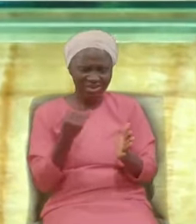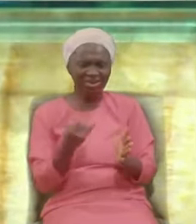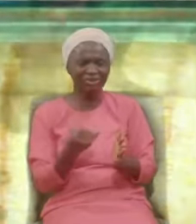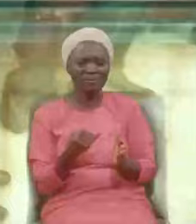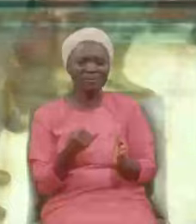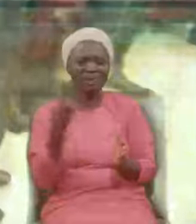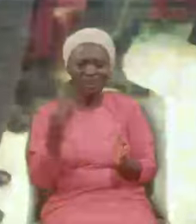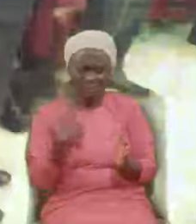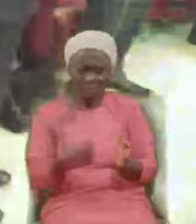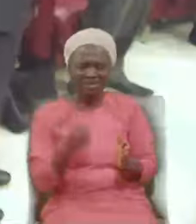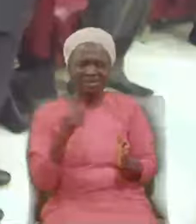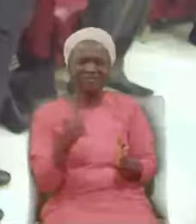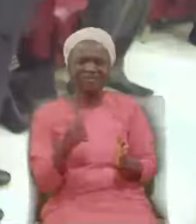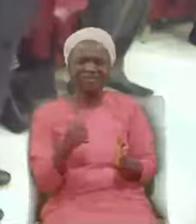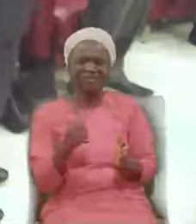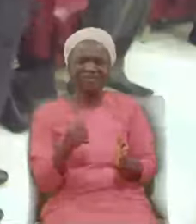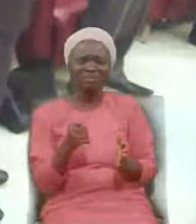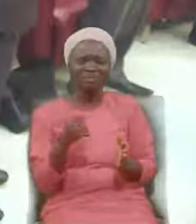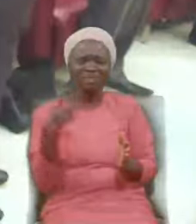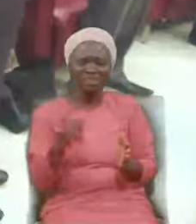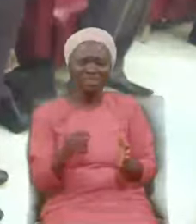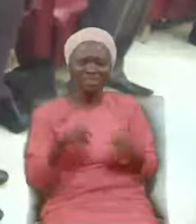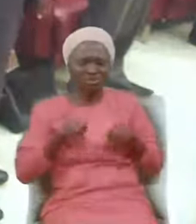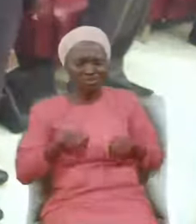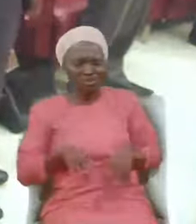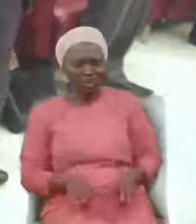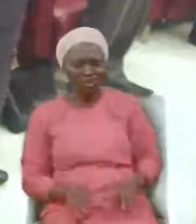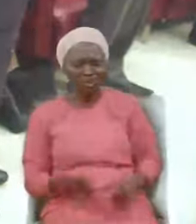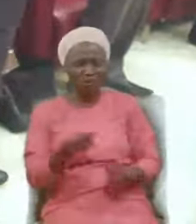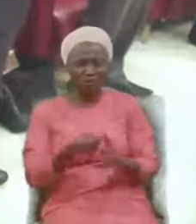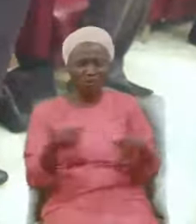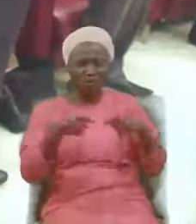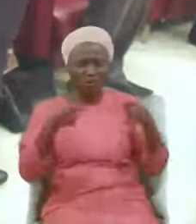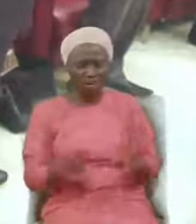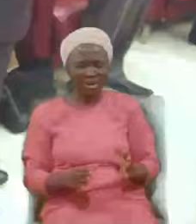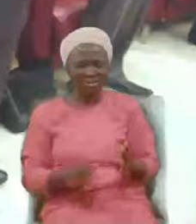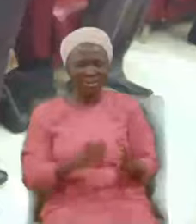La menace de l'ennemi est anéantie.